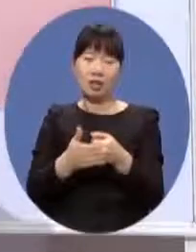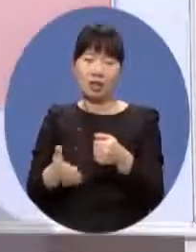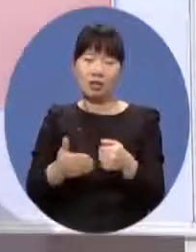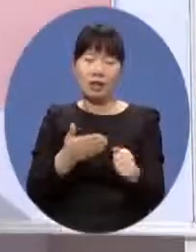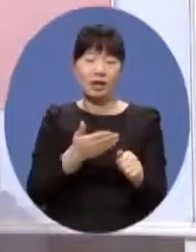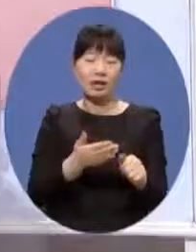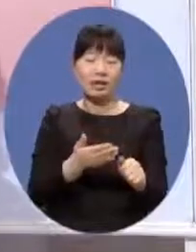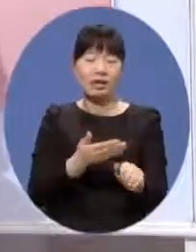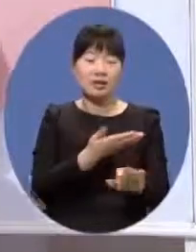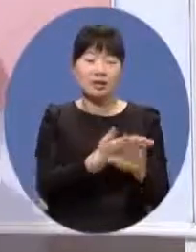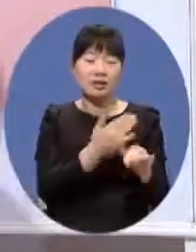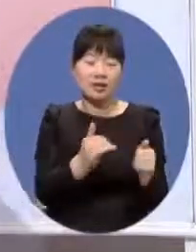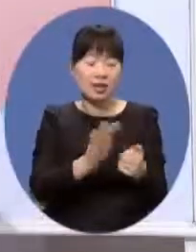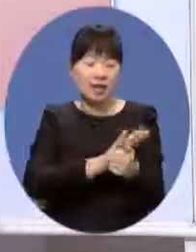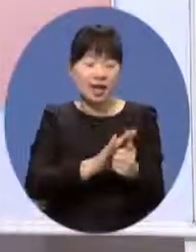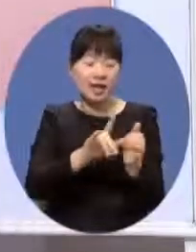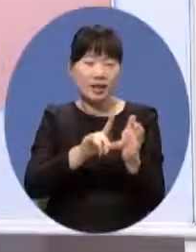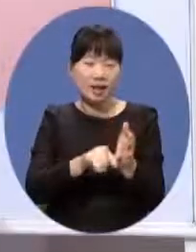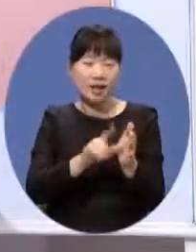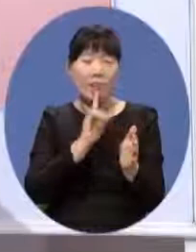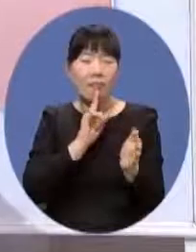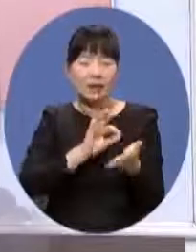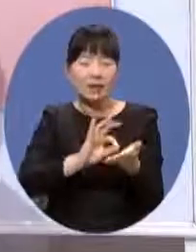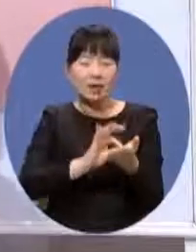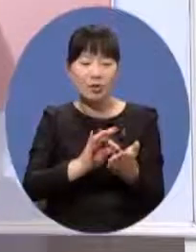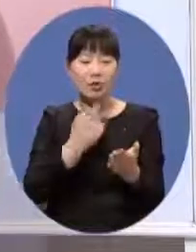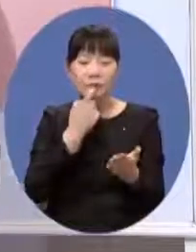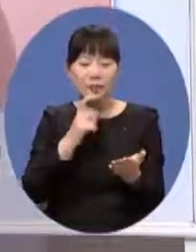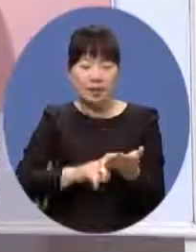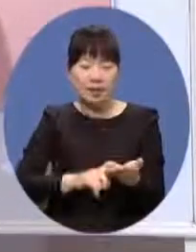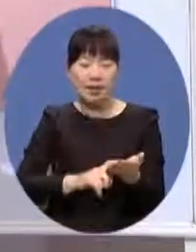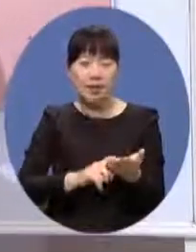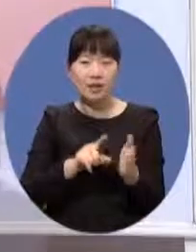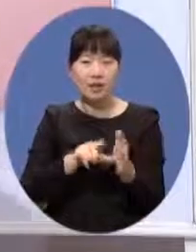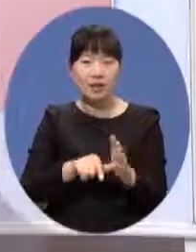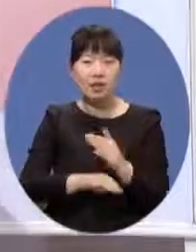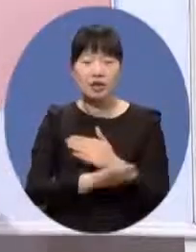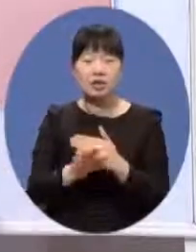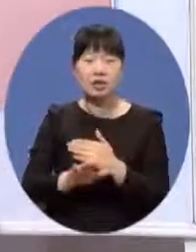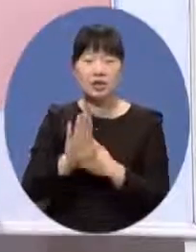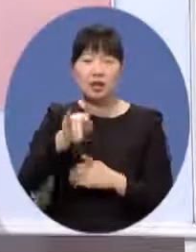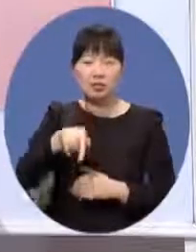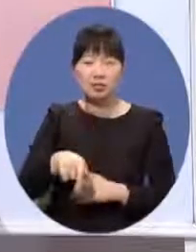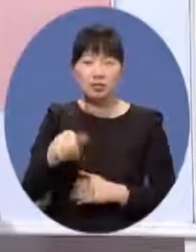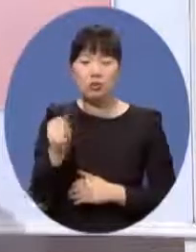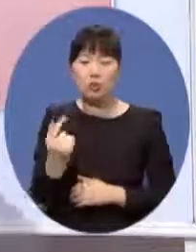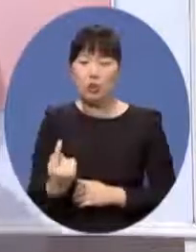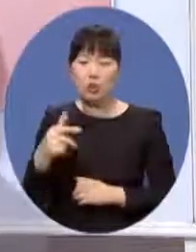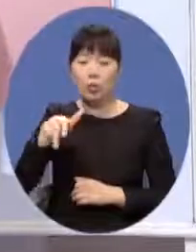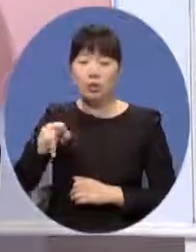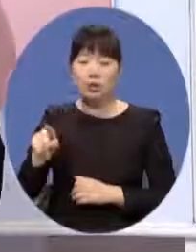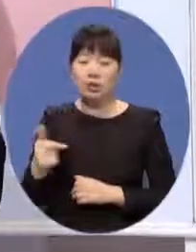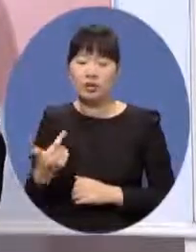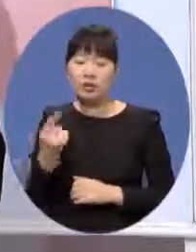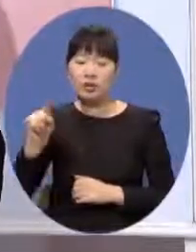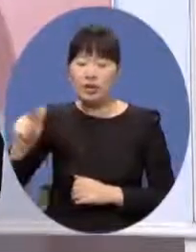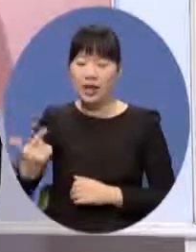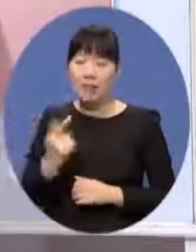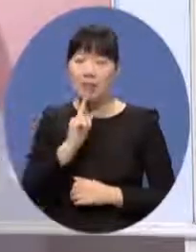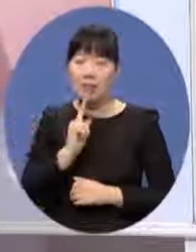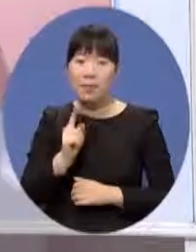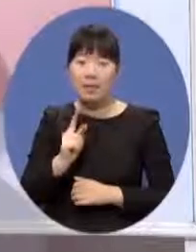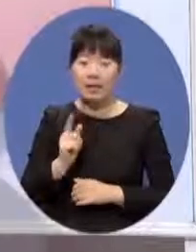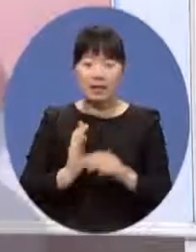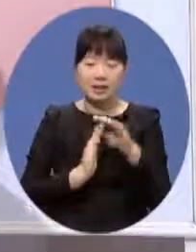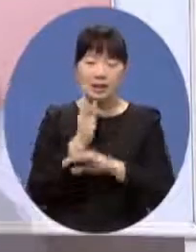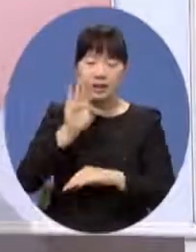상대를 배려해가지고 말을 할 때도 쉽게 해주는 경향이 있어요. 이런 것들을 우리가 이제 부호 전환이다라고 얘기를 하는데요.